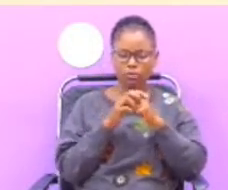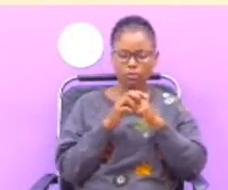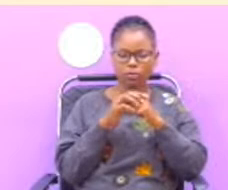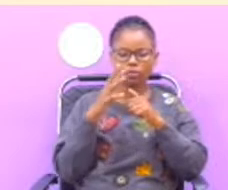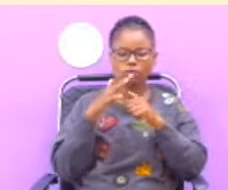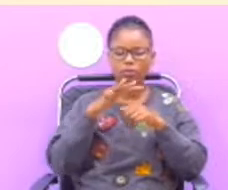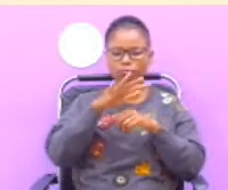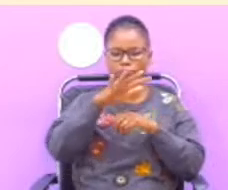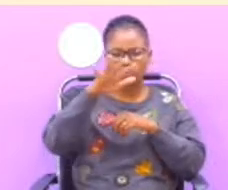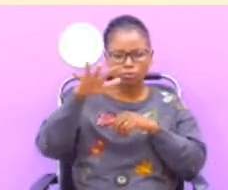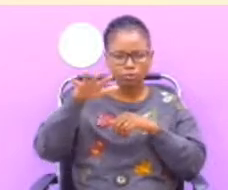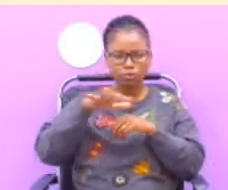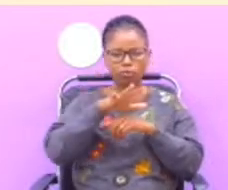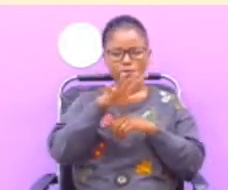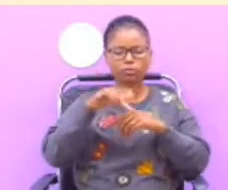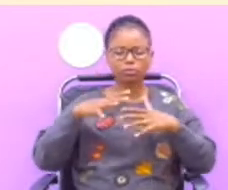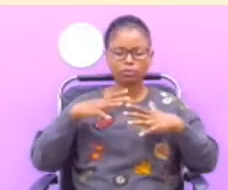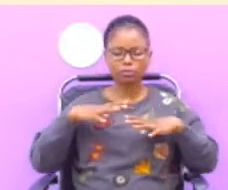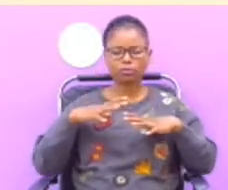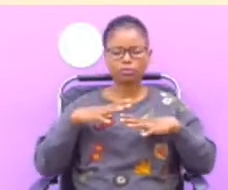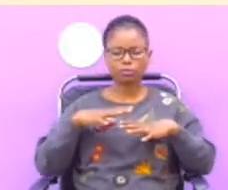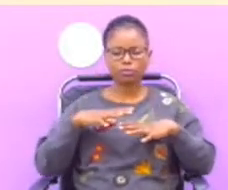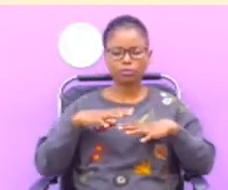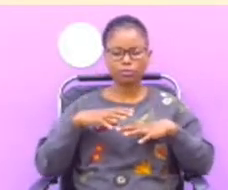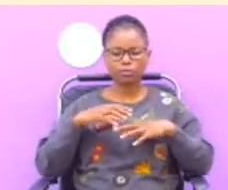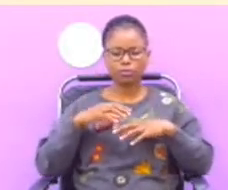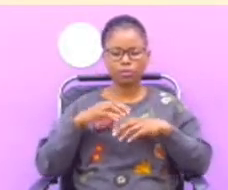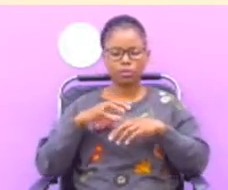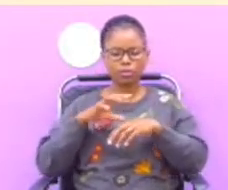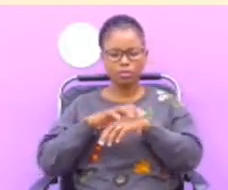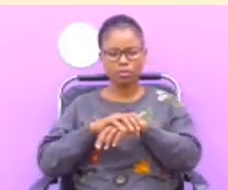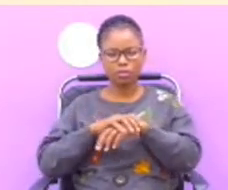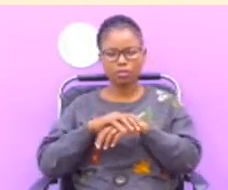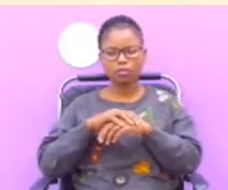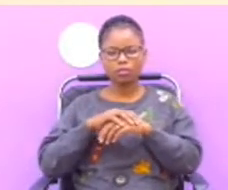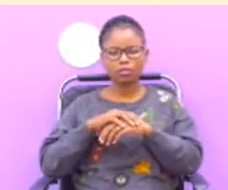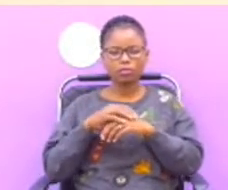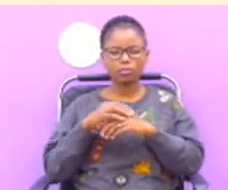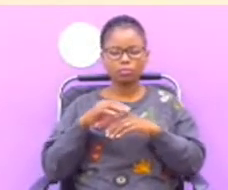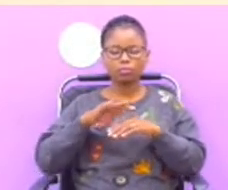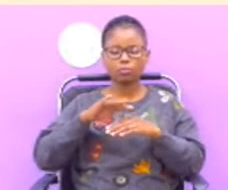kĩrĩndĩ gĩkegwatĩre matigari ma Edomu. Ona ndũrĩrĩ-inĩ ciothe